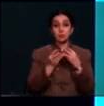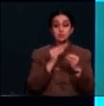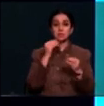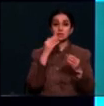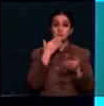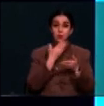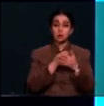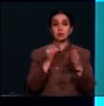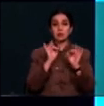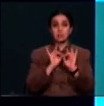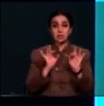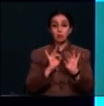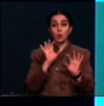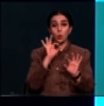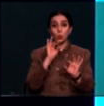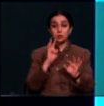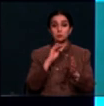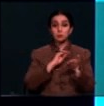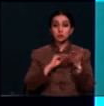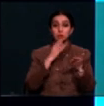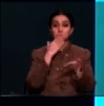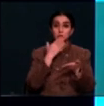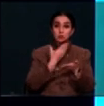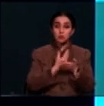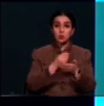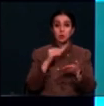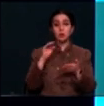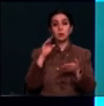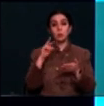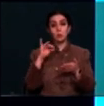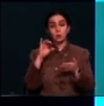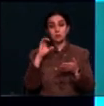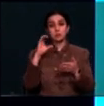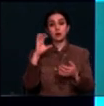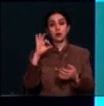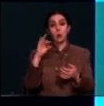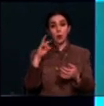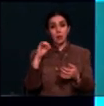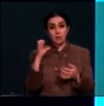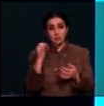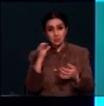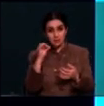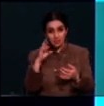рассказами он пишет свои повести. «Олеся», «Гранатовый браслет»,